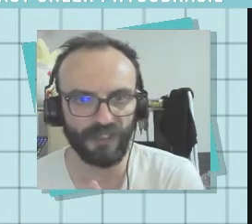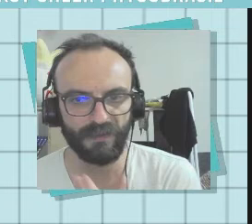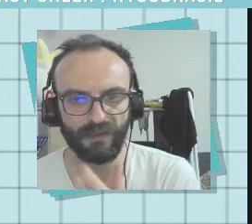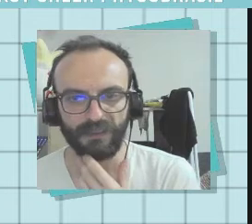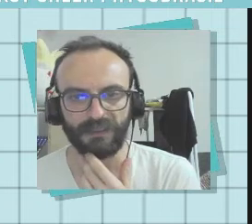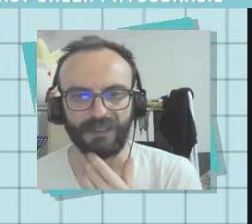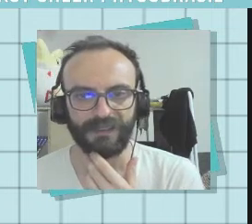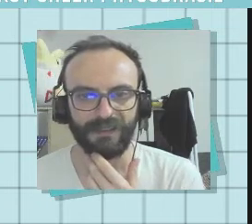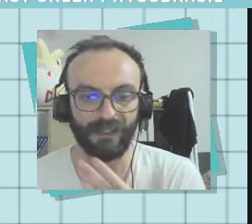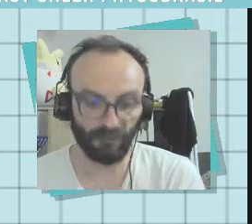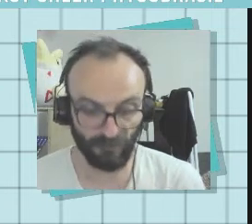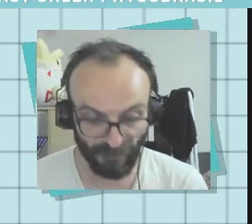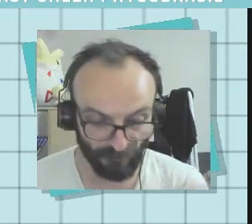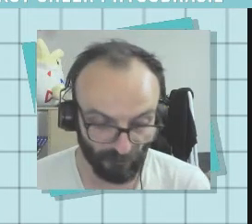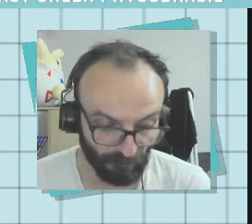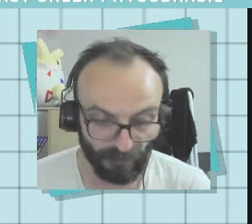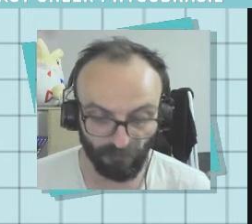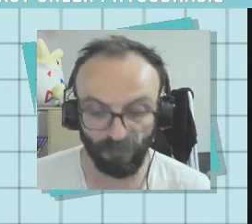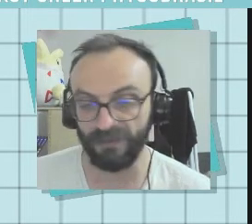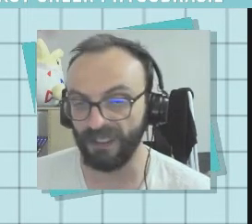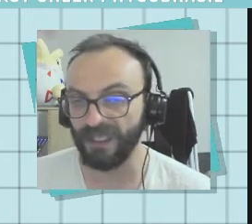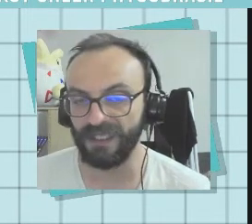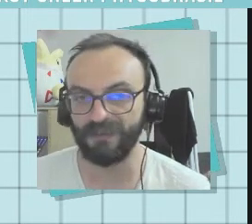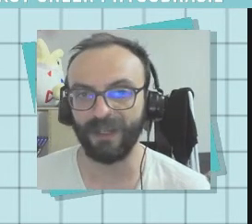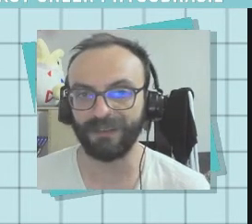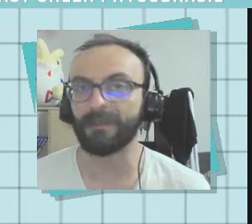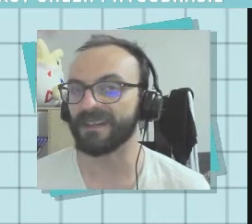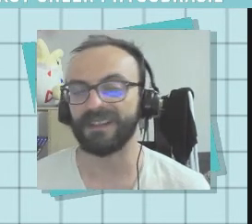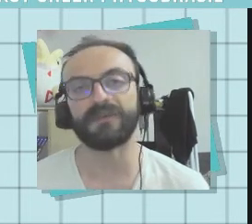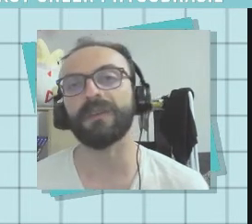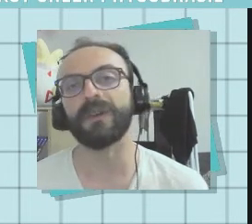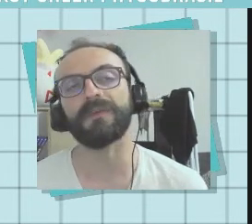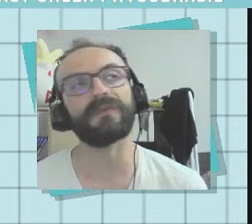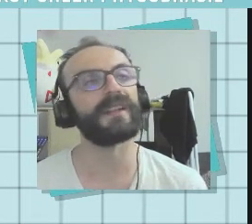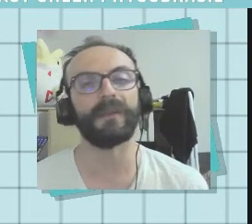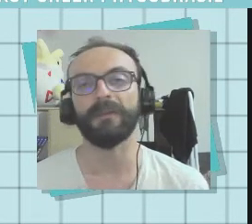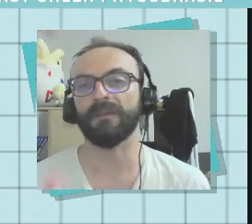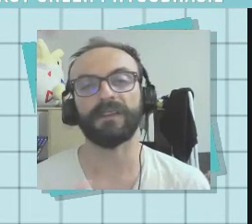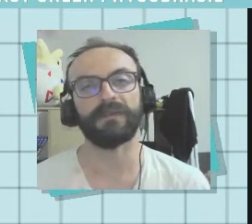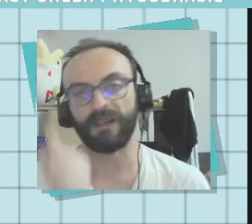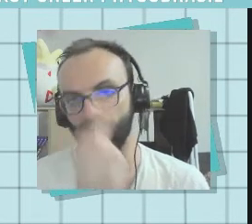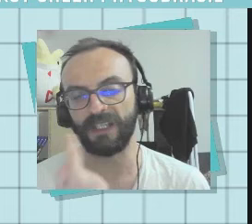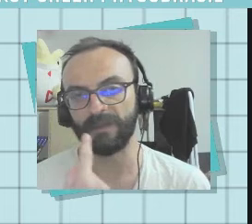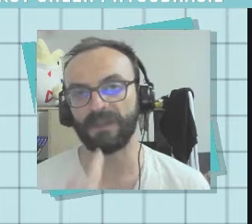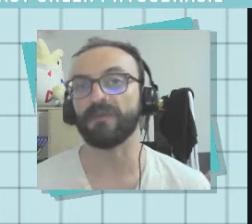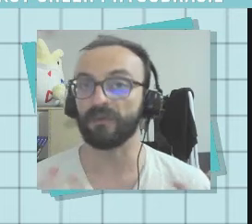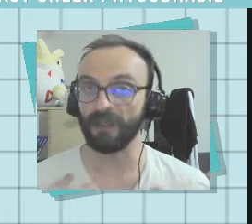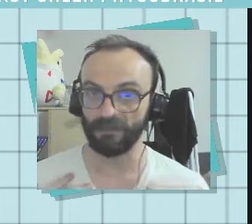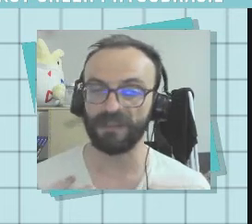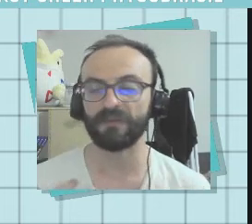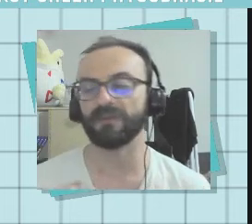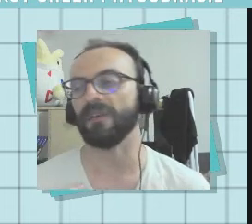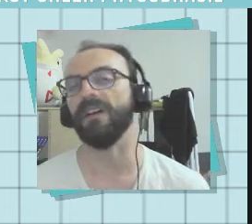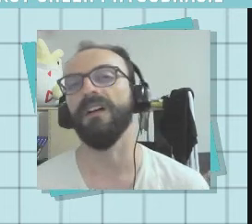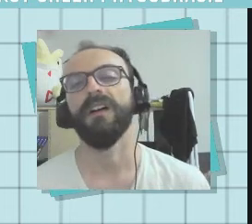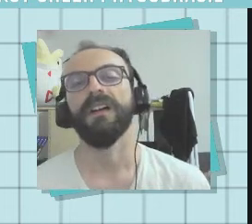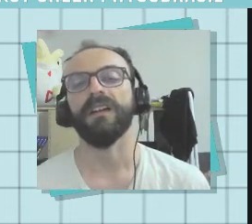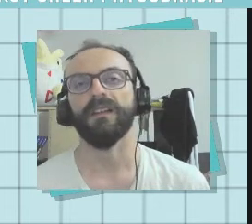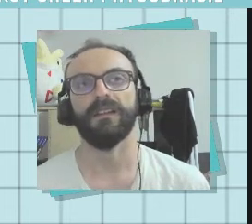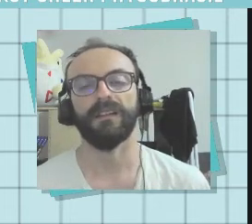projet. Et comme tu disais, voilà, ouais, il faut intégrer les sourds là-dedans, parce qu'un sourd il aurait pu vous dire, ouais mais en fait voilà, compte l'expression, compte la position du